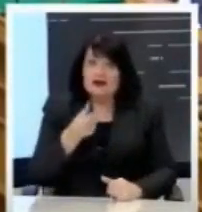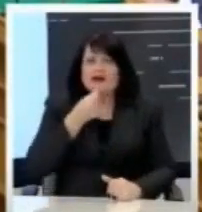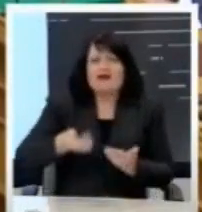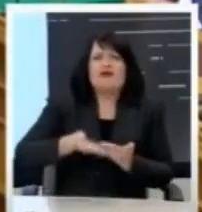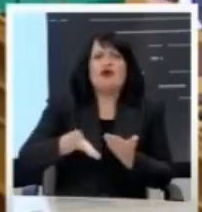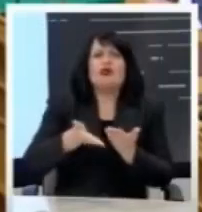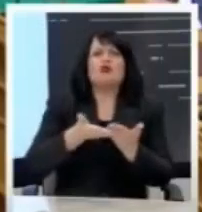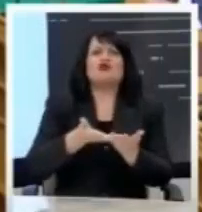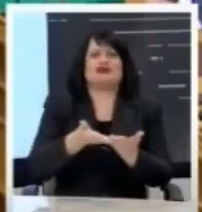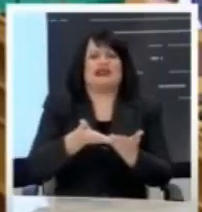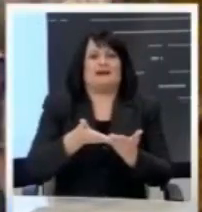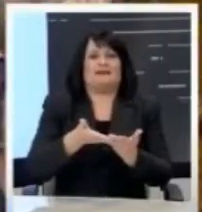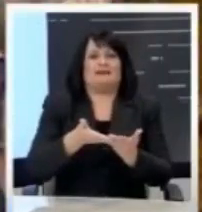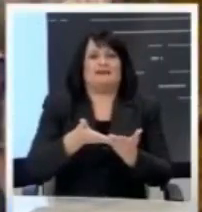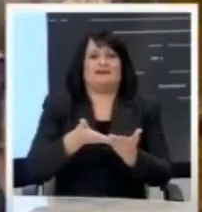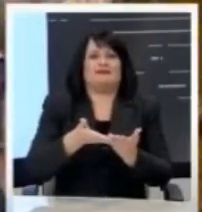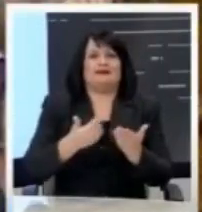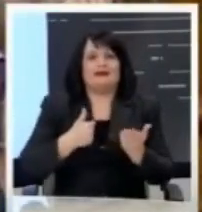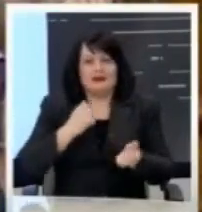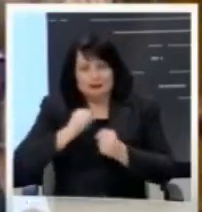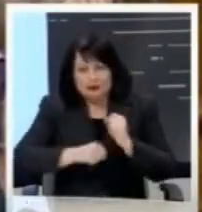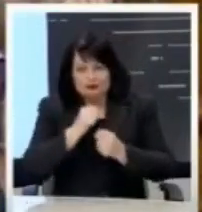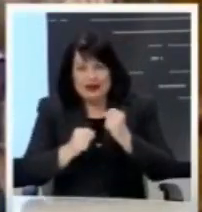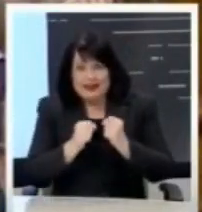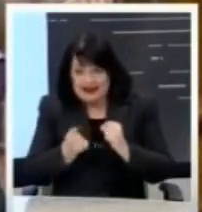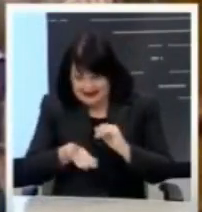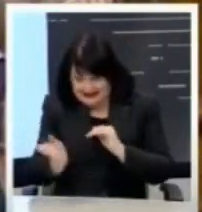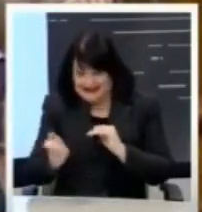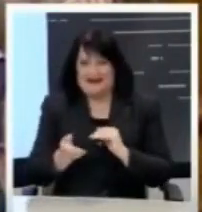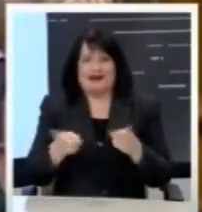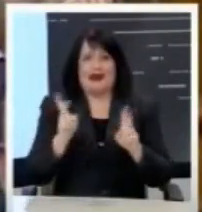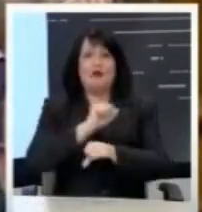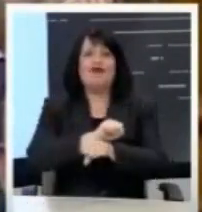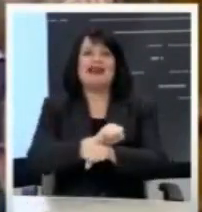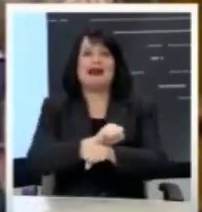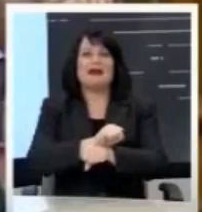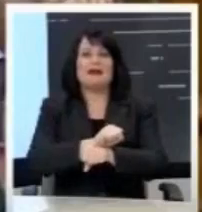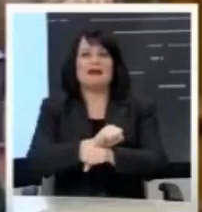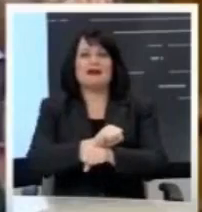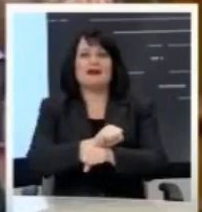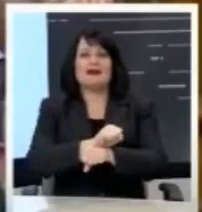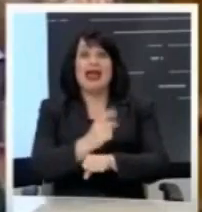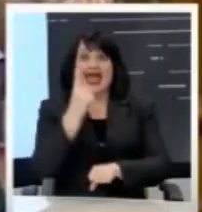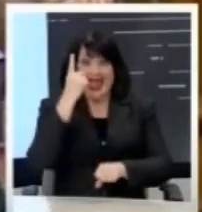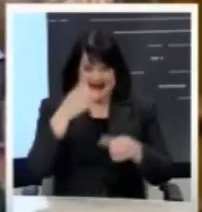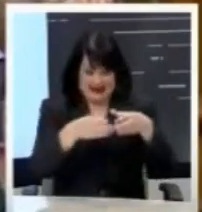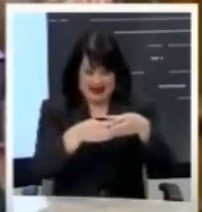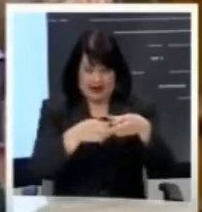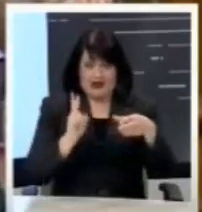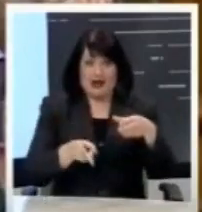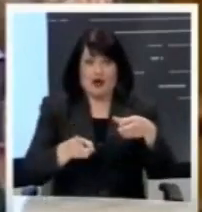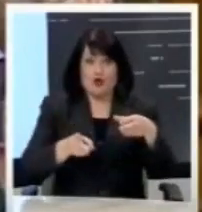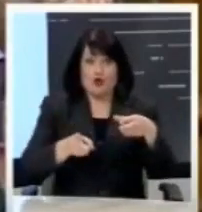διευκόλυνε με προσπάθεια για να αποφυλακιστεί έναν εκ της πείρας των